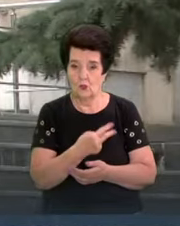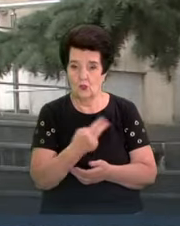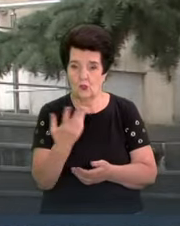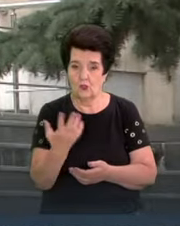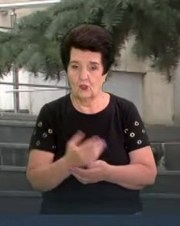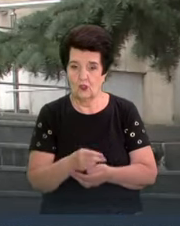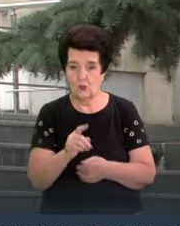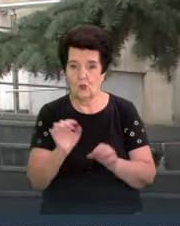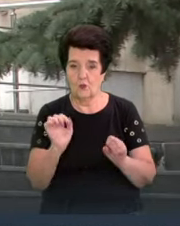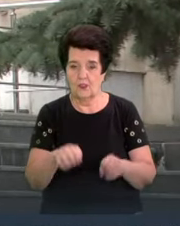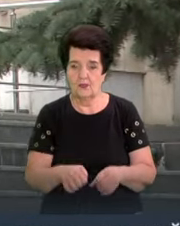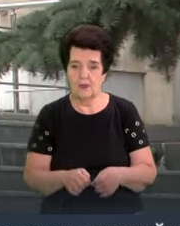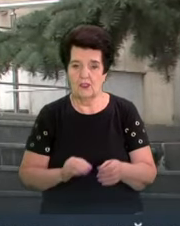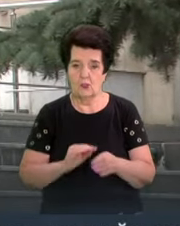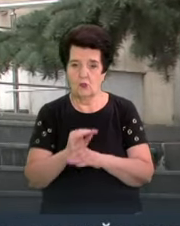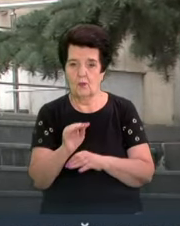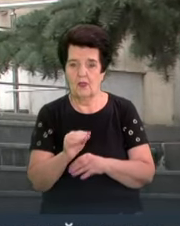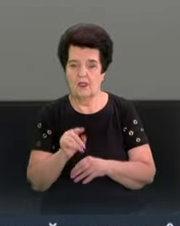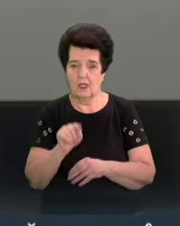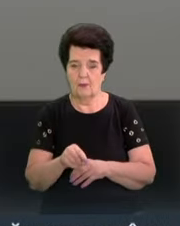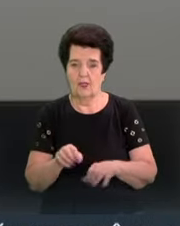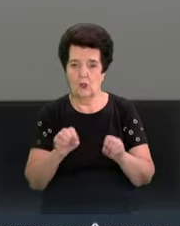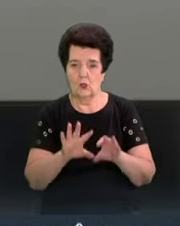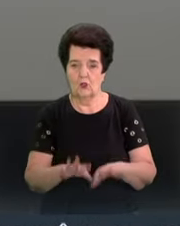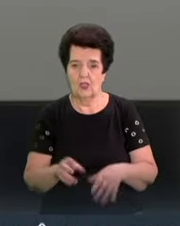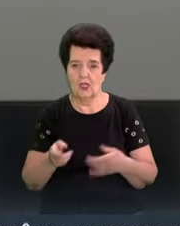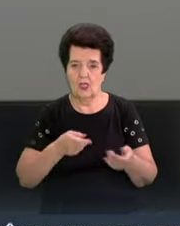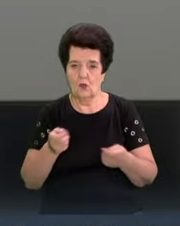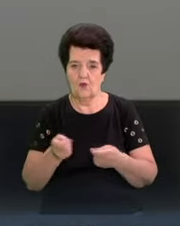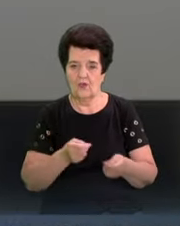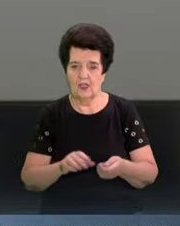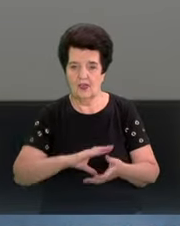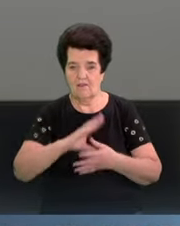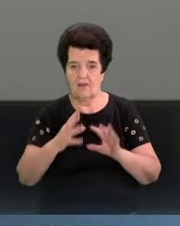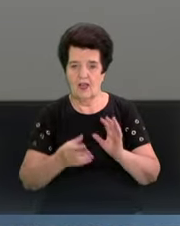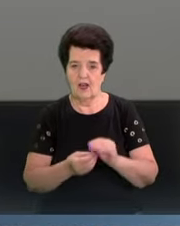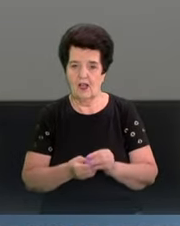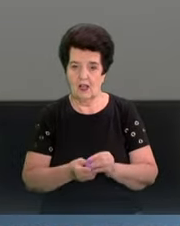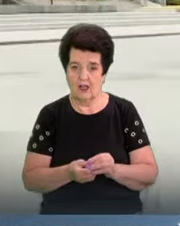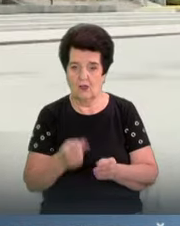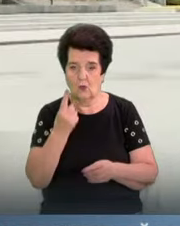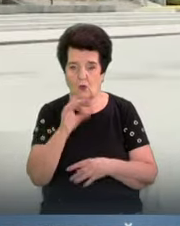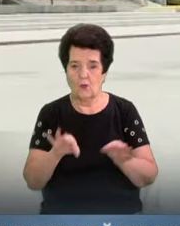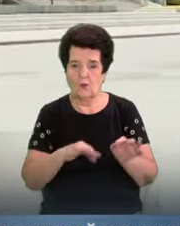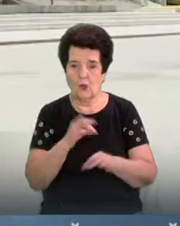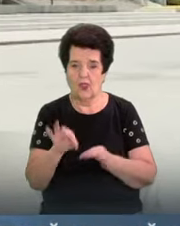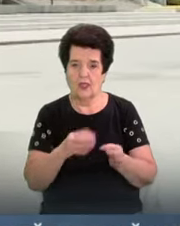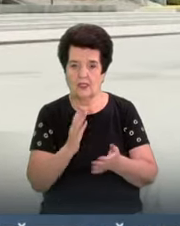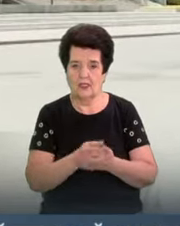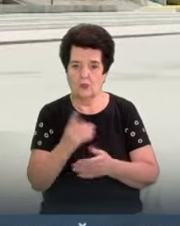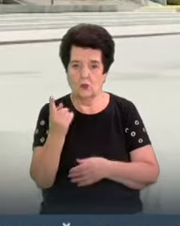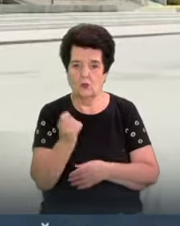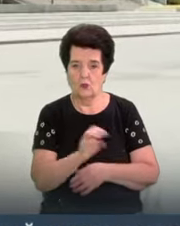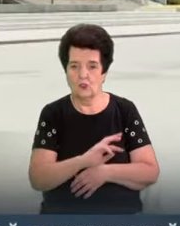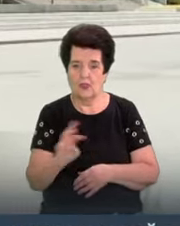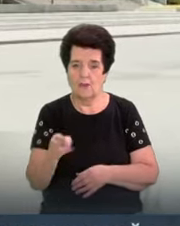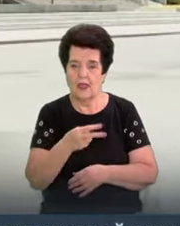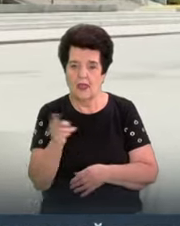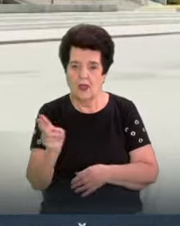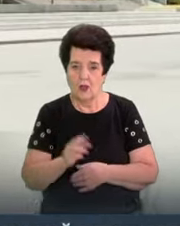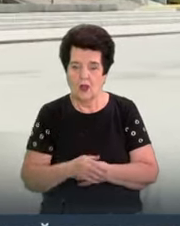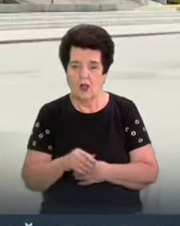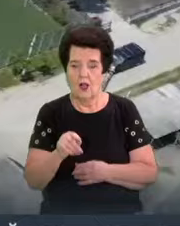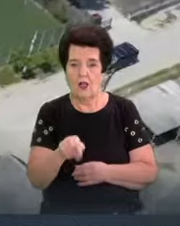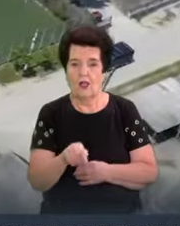2022-2025, cu posibilitatea de suplimentare printr-o hotărâre a guvernului. Valoarea maximă admisă a unui proiect este de 100.000 de euro.